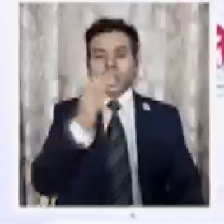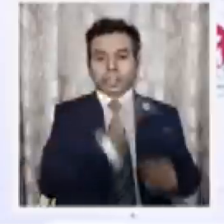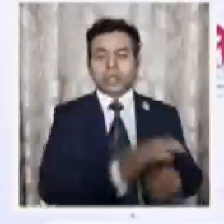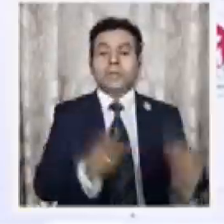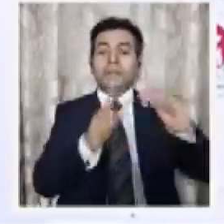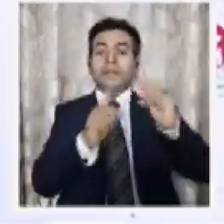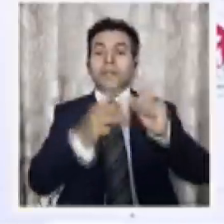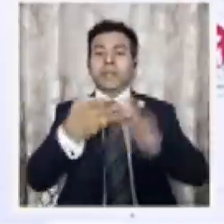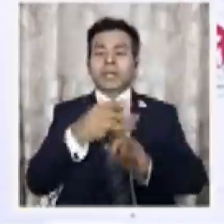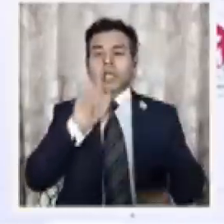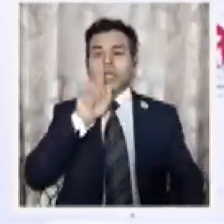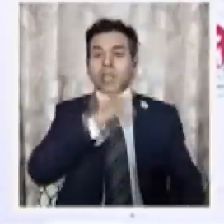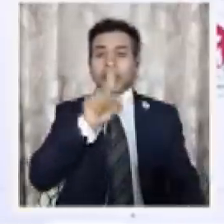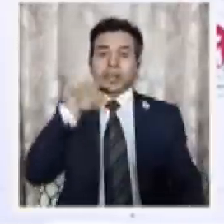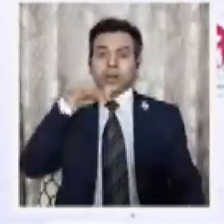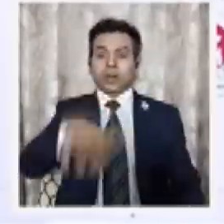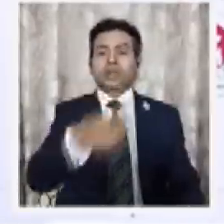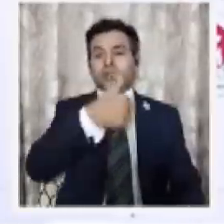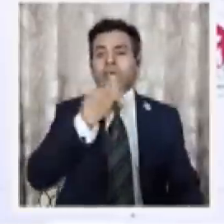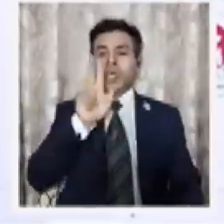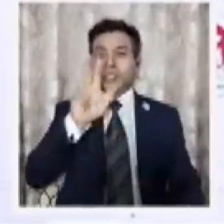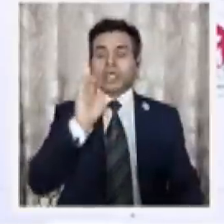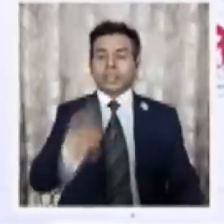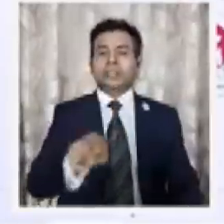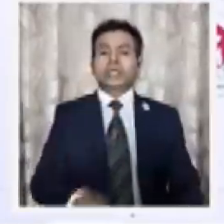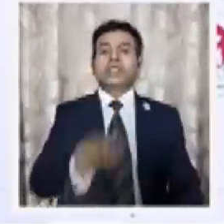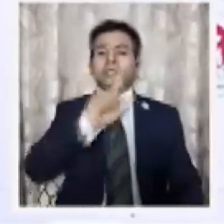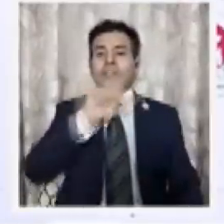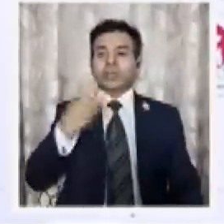31,27,706টি, পিপিই